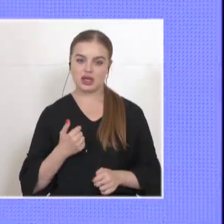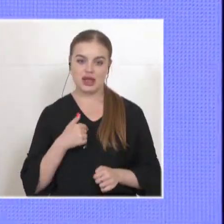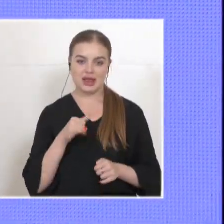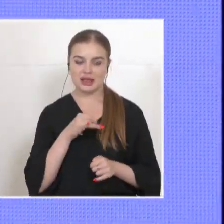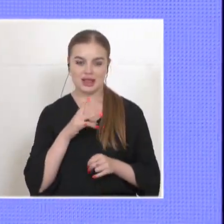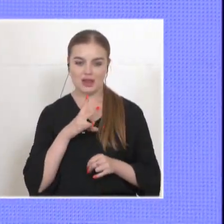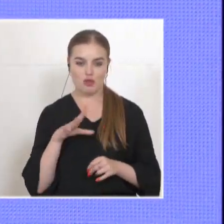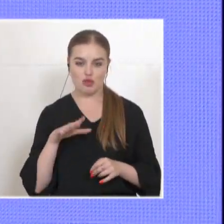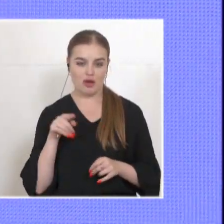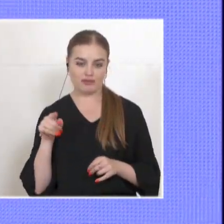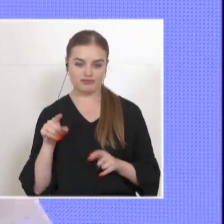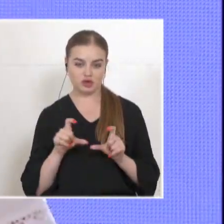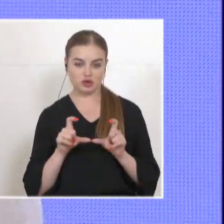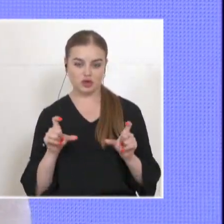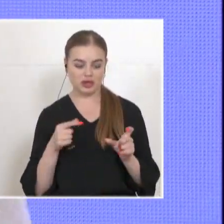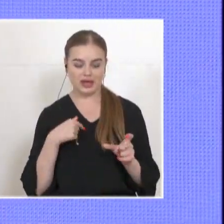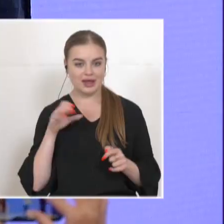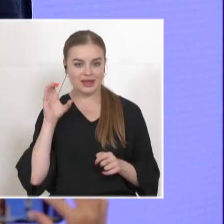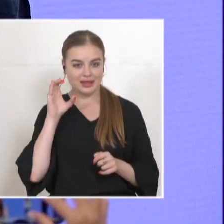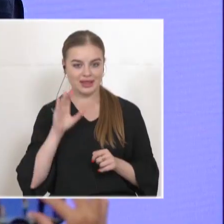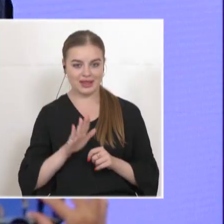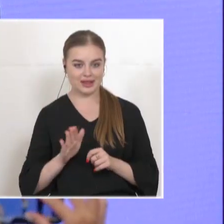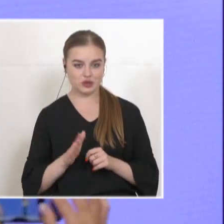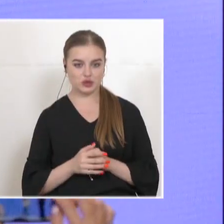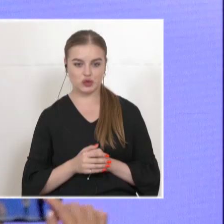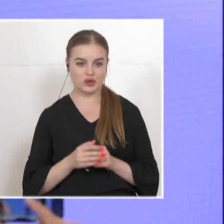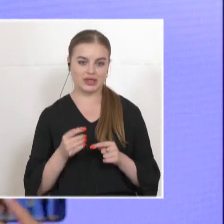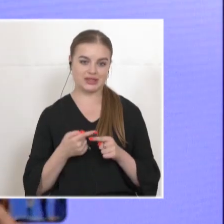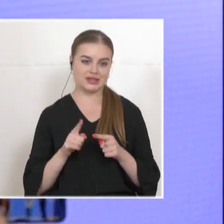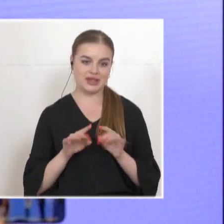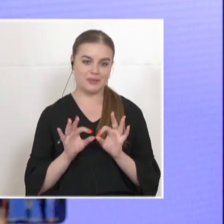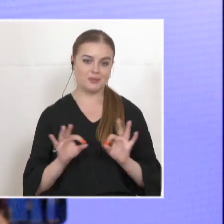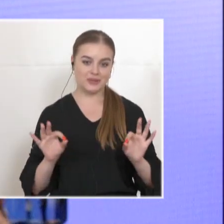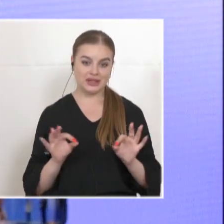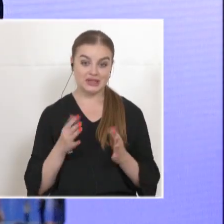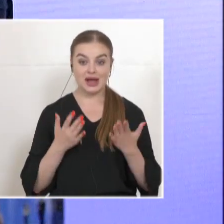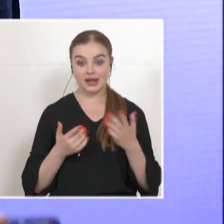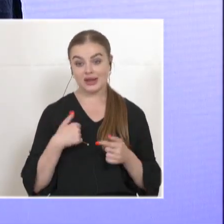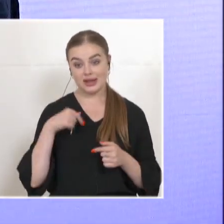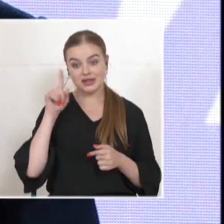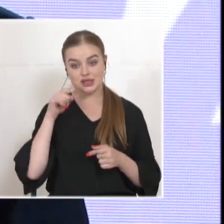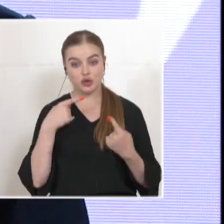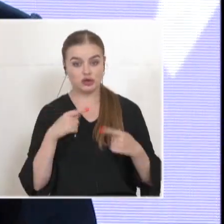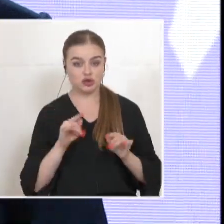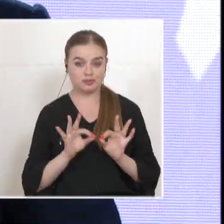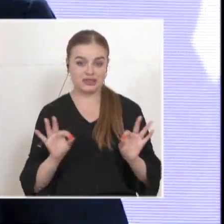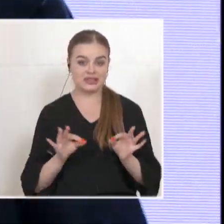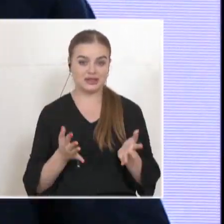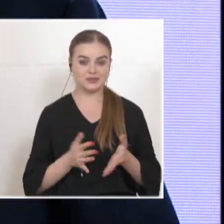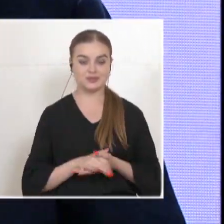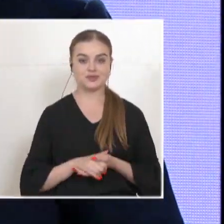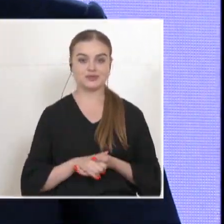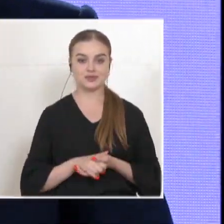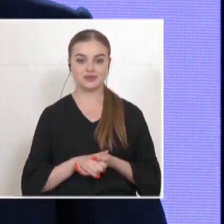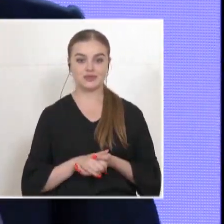школі, я не слухала цієї пісні, але я знаю інші пісні. Хочу,